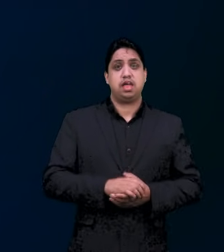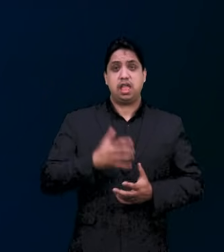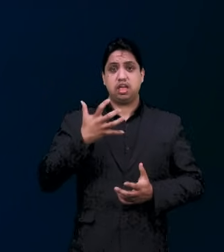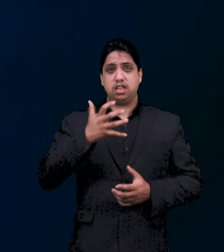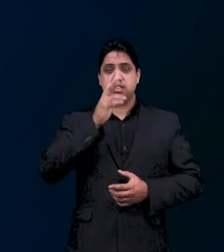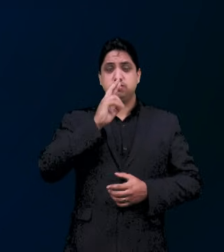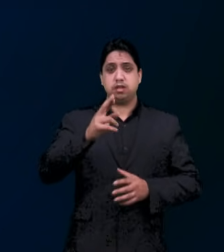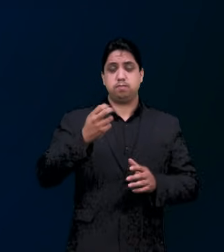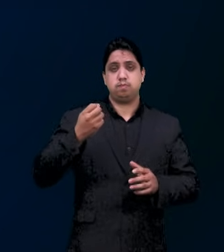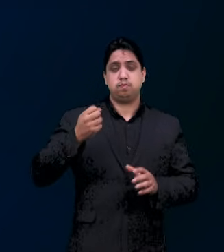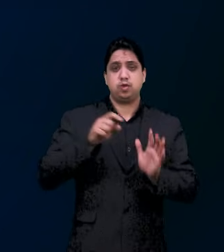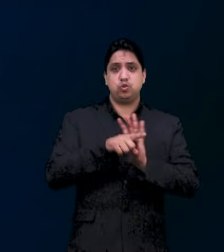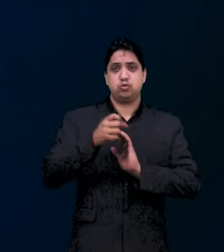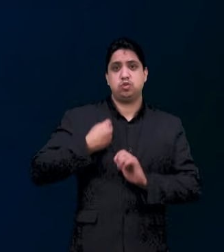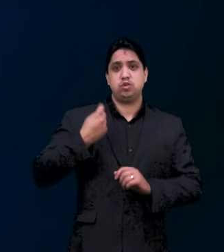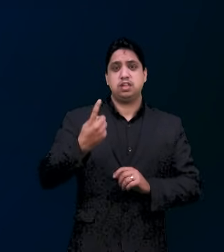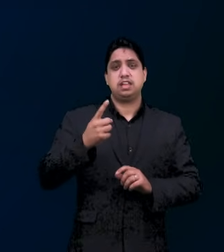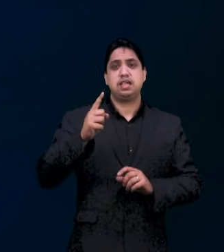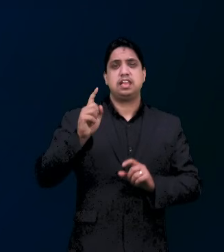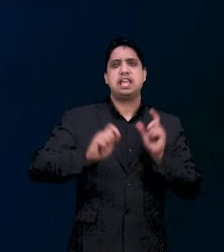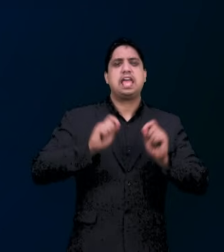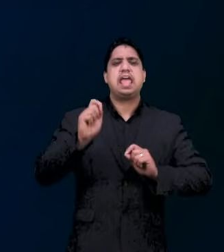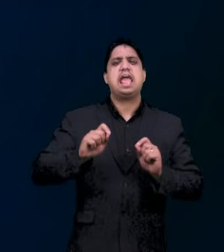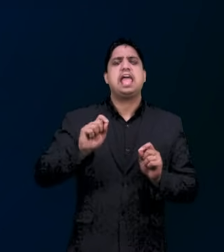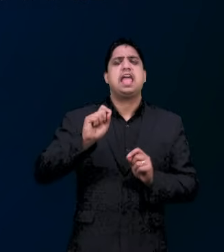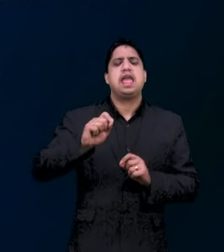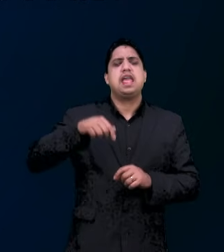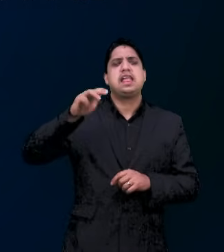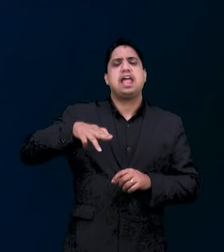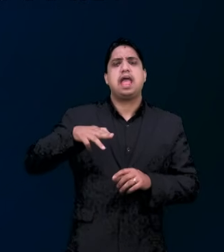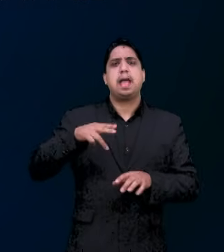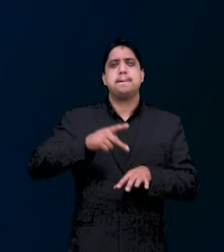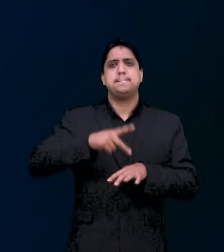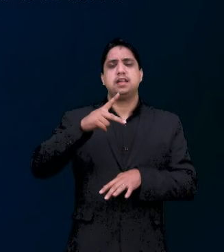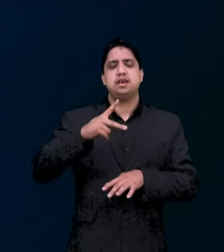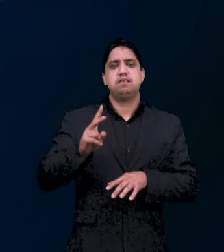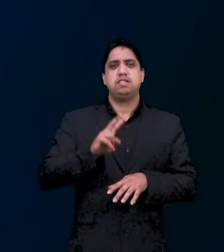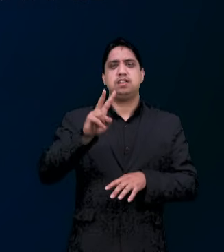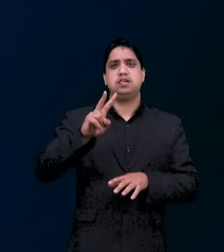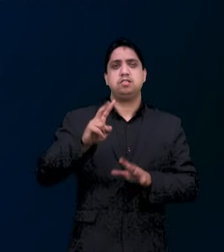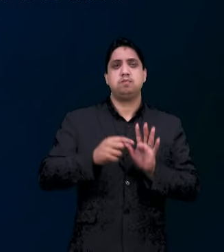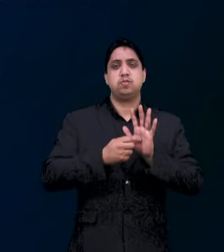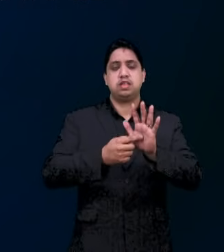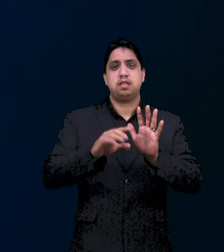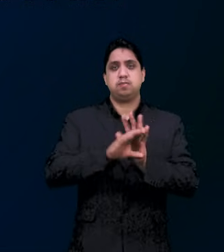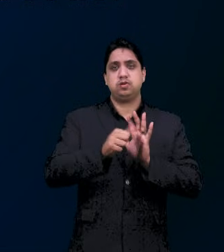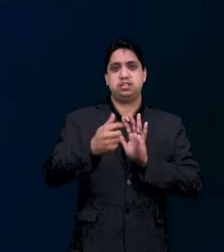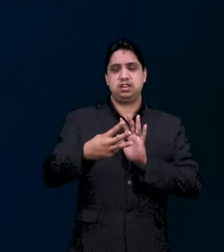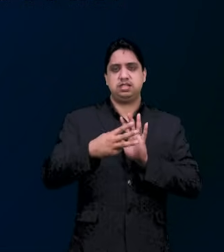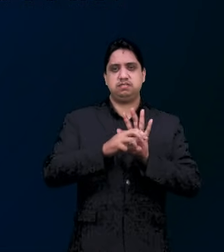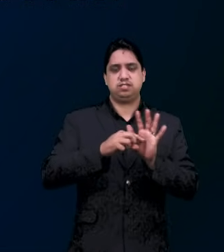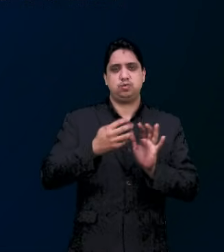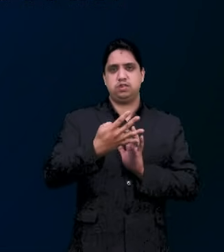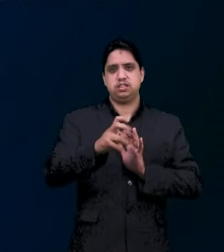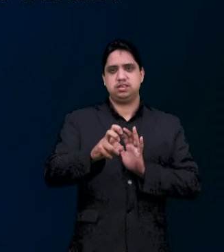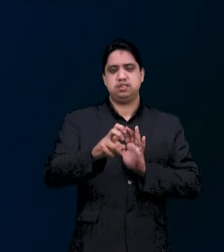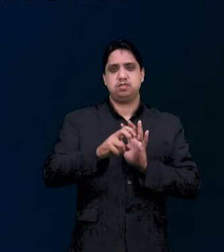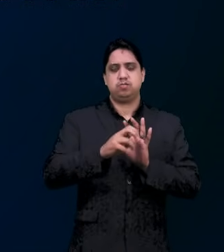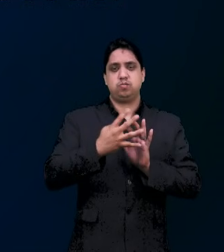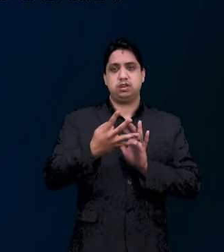veux répondre à la question numéro 1. Qui est la perle précieuse selon le Matthieu